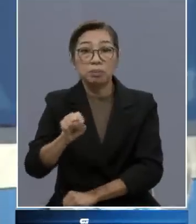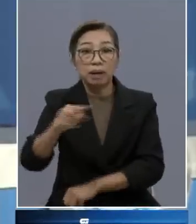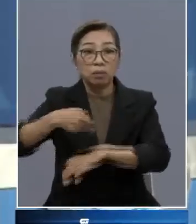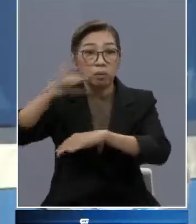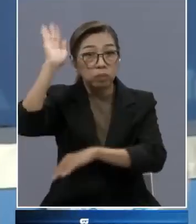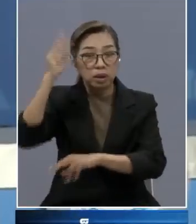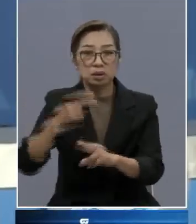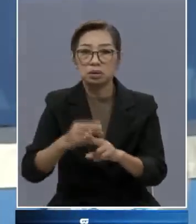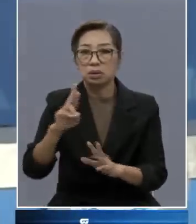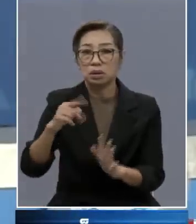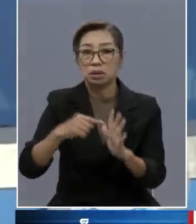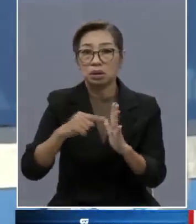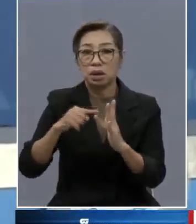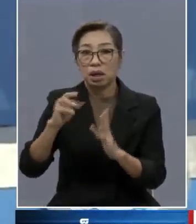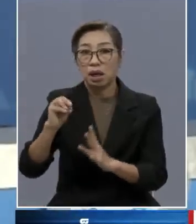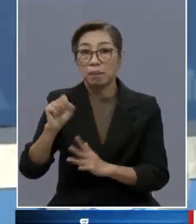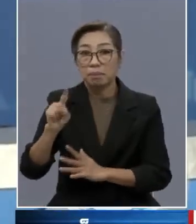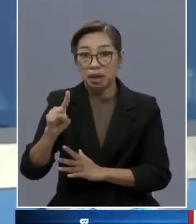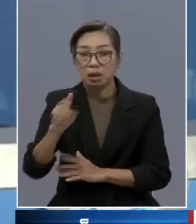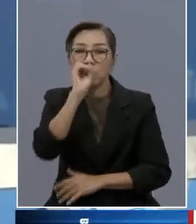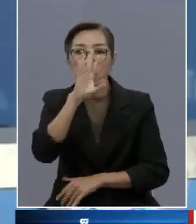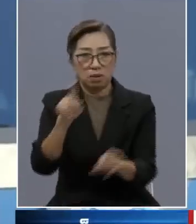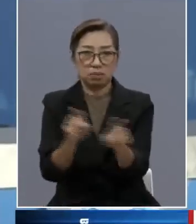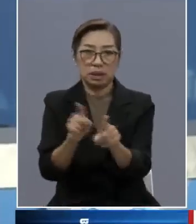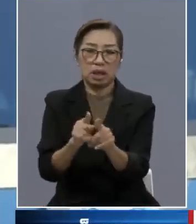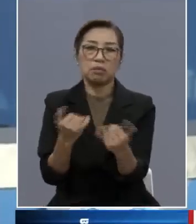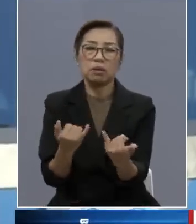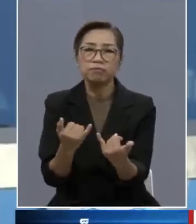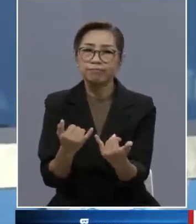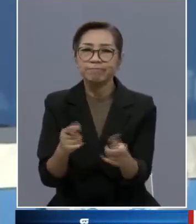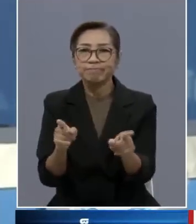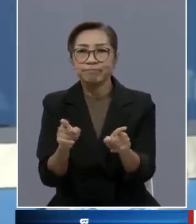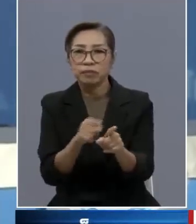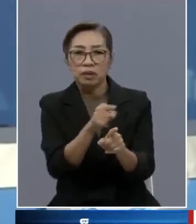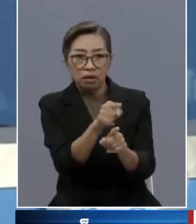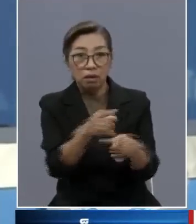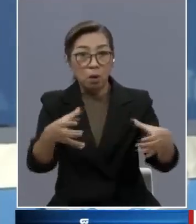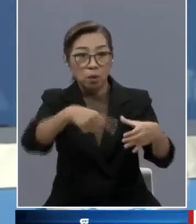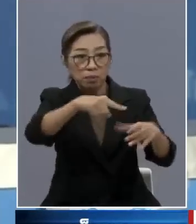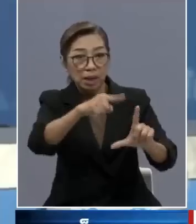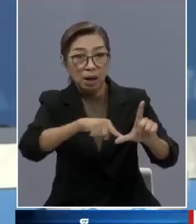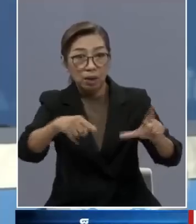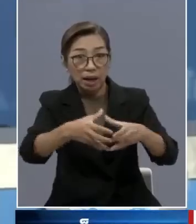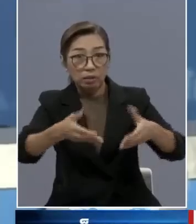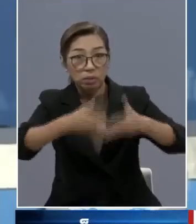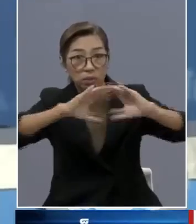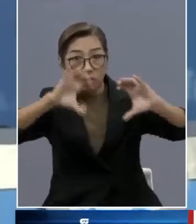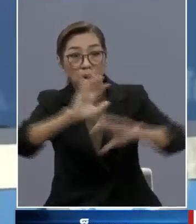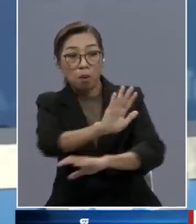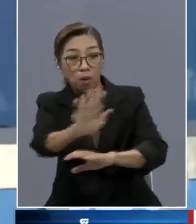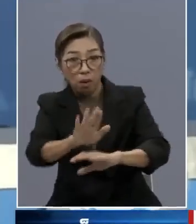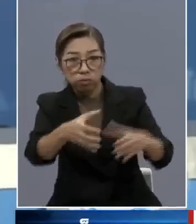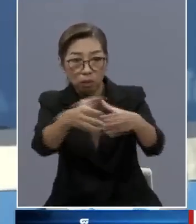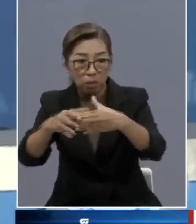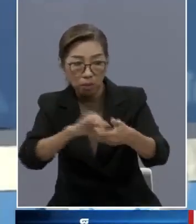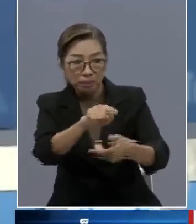ธิปัตย์คุณราเมศรัตนชเวงเองเนี่ยก็ออกมาพูดถึงเรื่องการร่วมรัฐบาลของทางก้าวไกลเหมือนกันนะครับคือในมุมของประชา